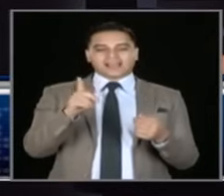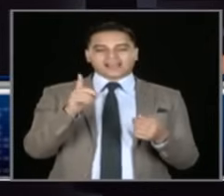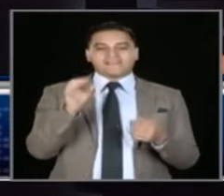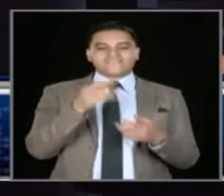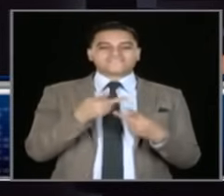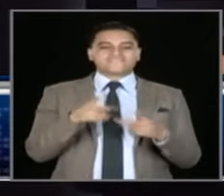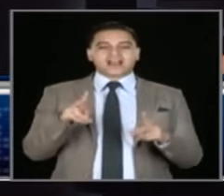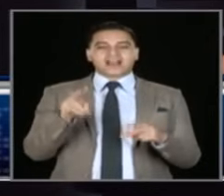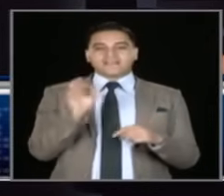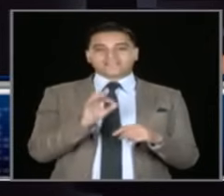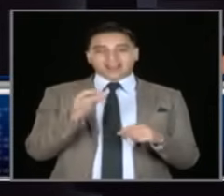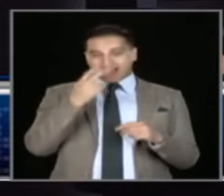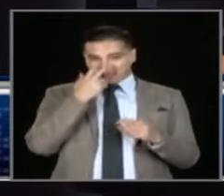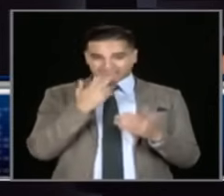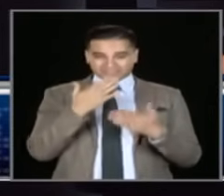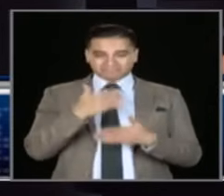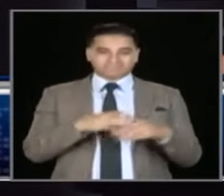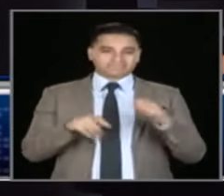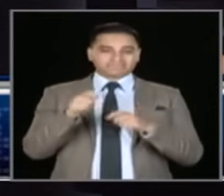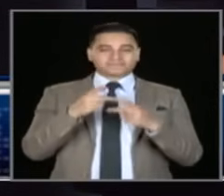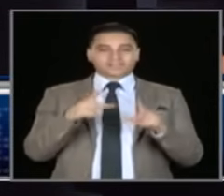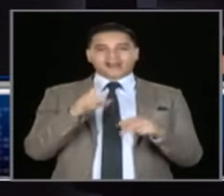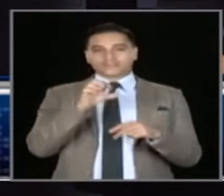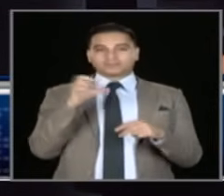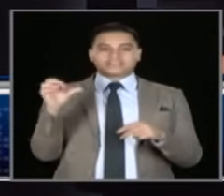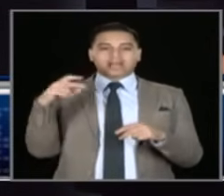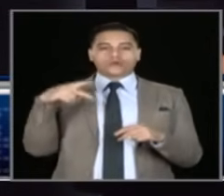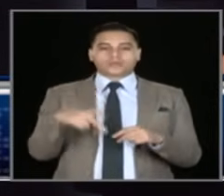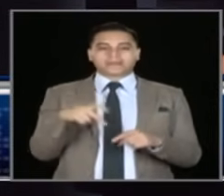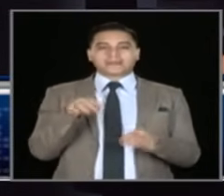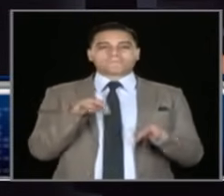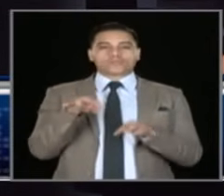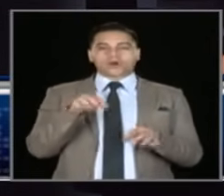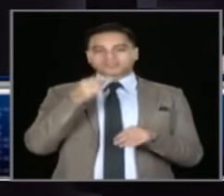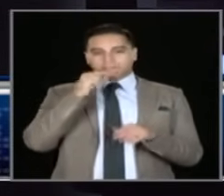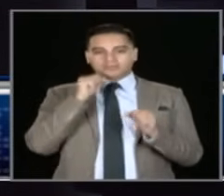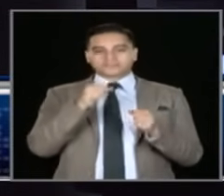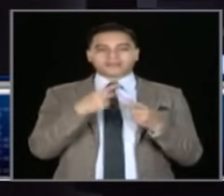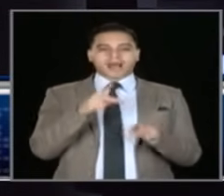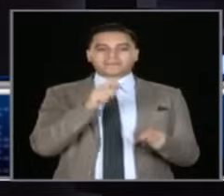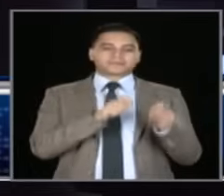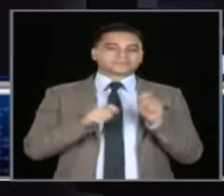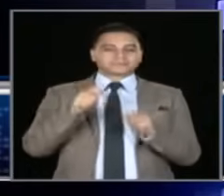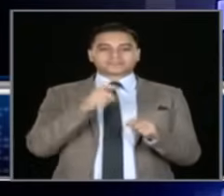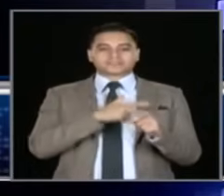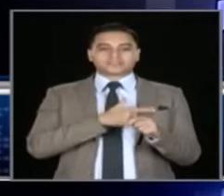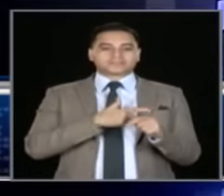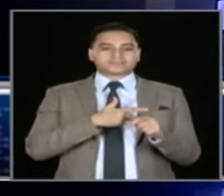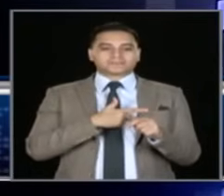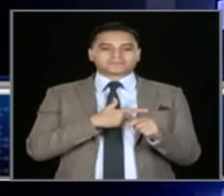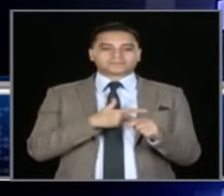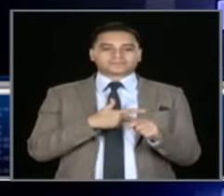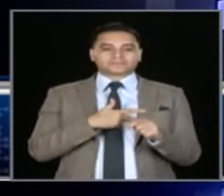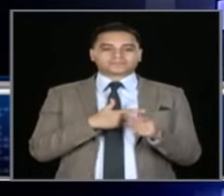تم افتتاحه 1989 من تصميم مهندس برازيلي أوسكار